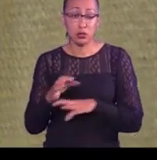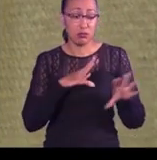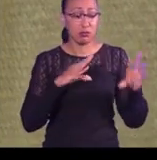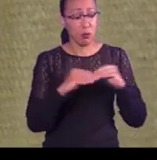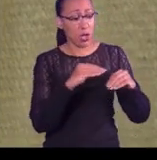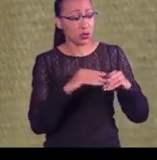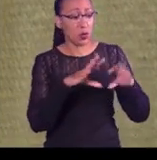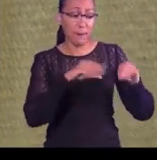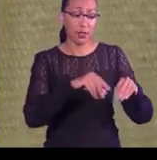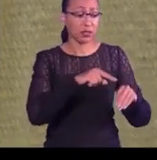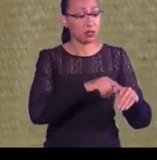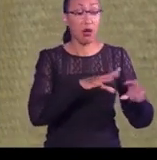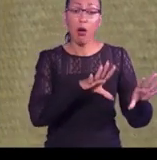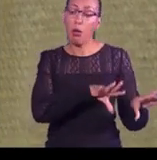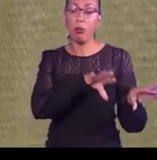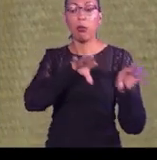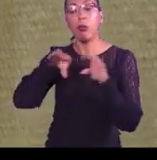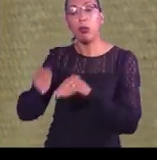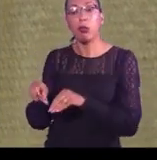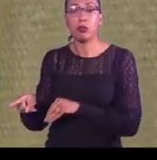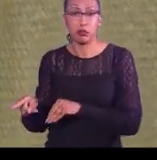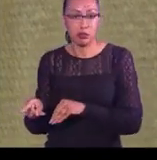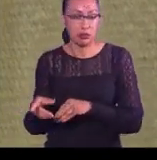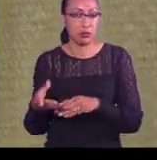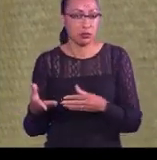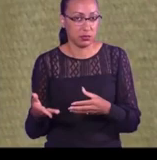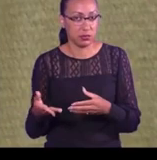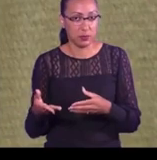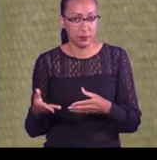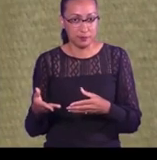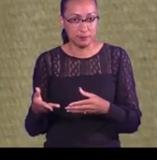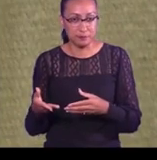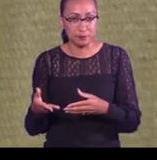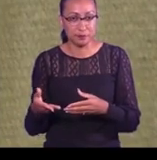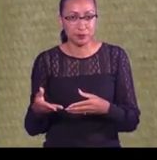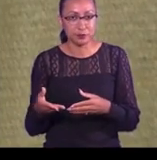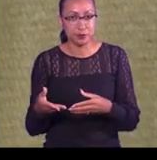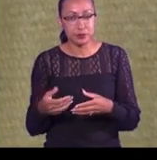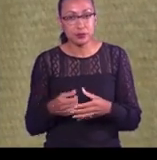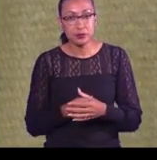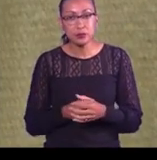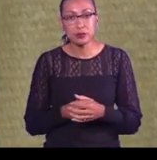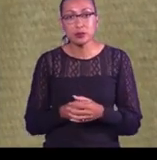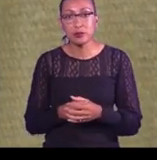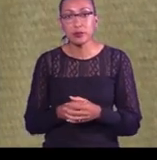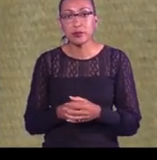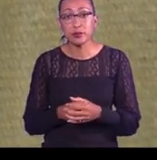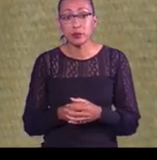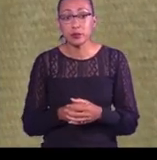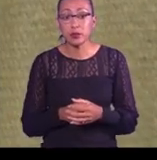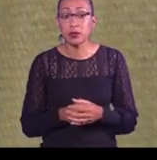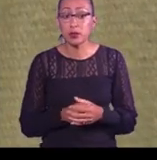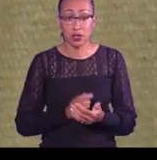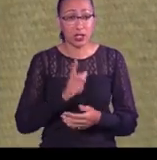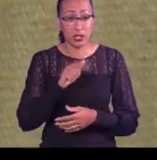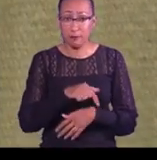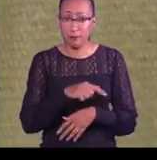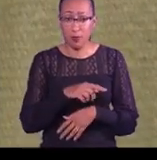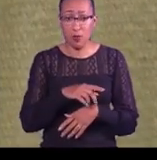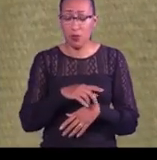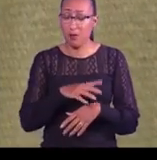population, principalement avec tous les paramétrages liés au PLU, au POS, au SMVM, etc. C'est une prise en compte